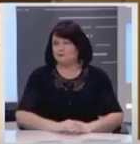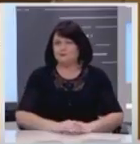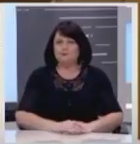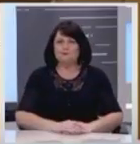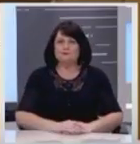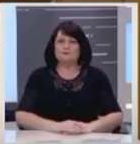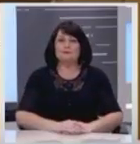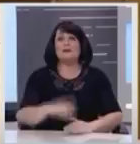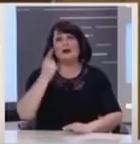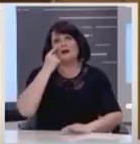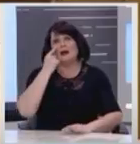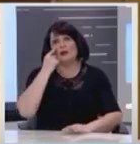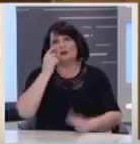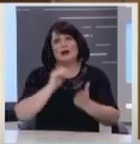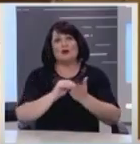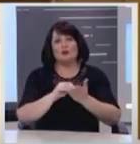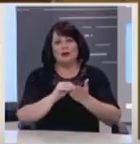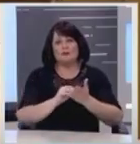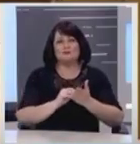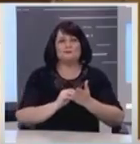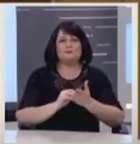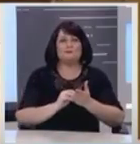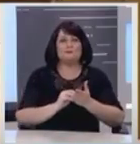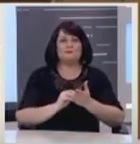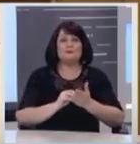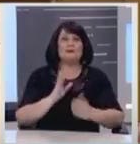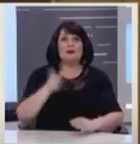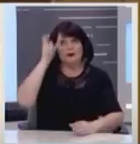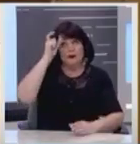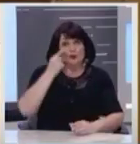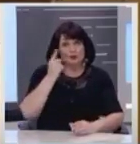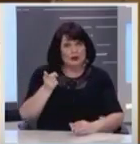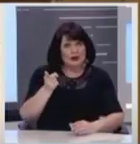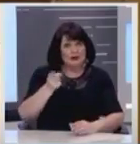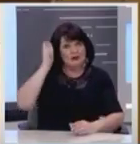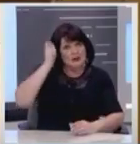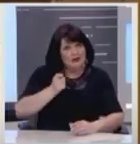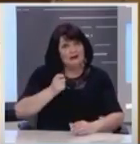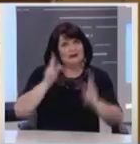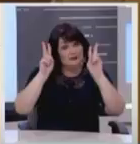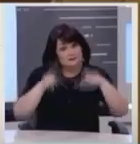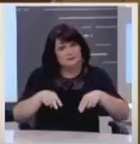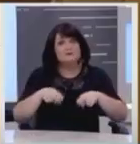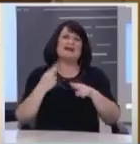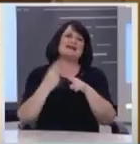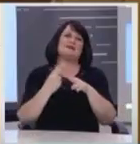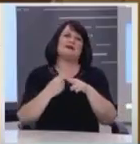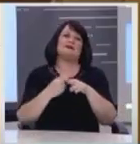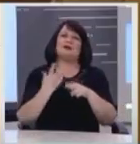Μένει βεβαίως να δούμε κατά πόσον και η Τουρκία θα αναγνωρίσει τη σημασία που